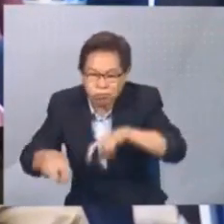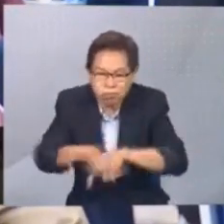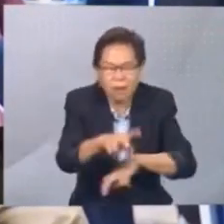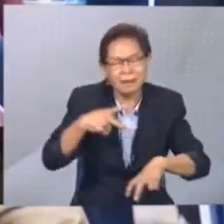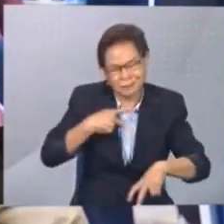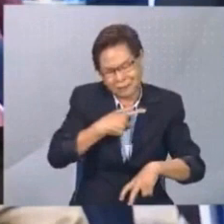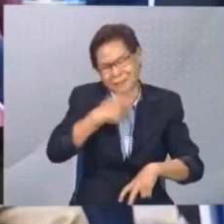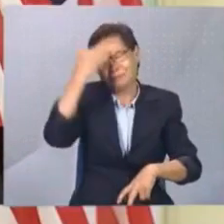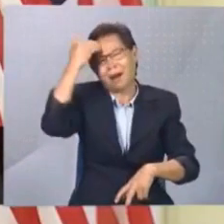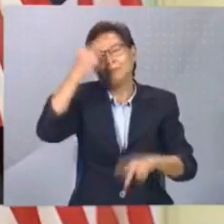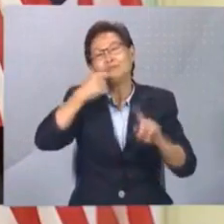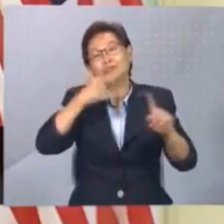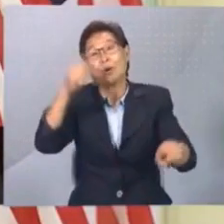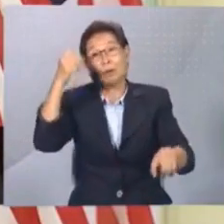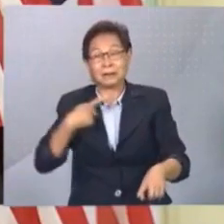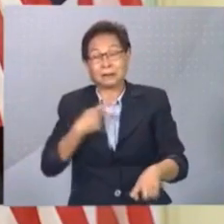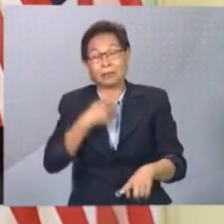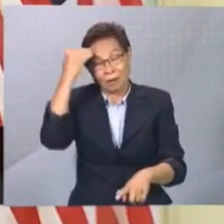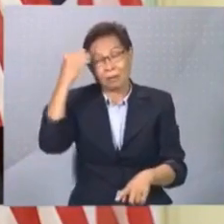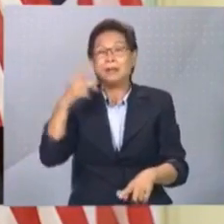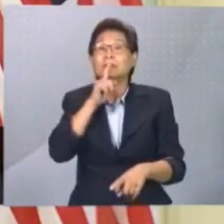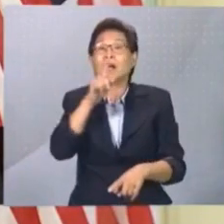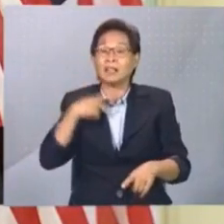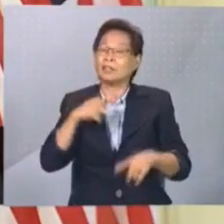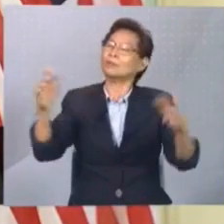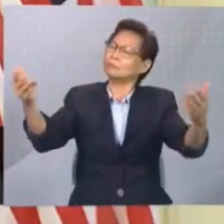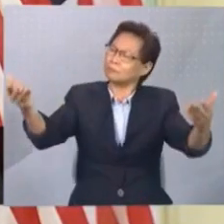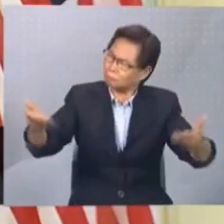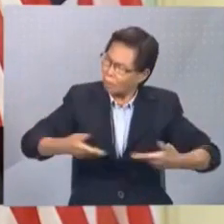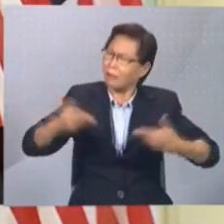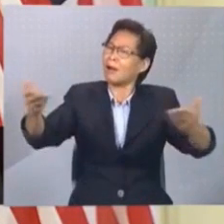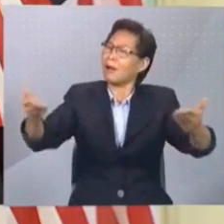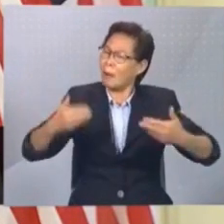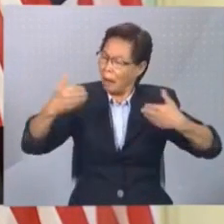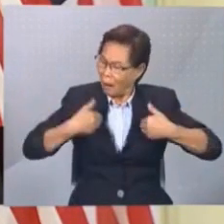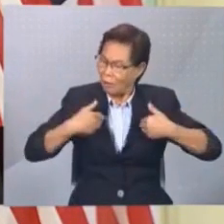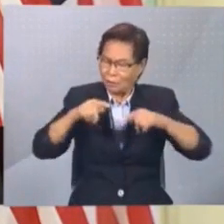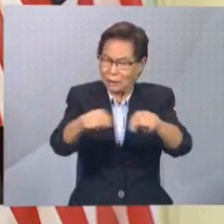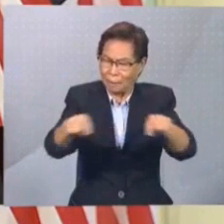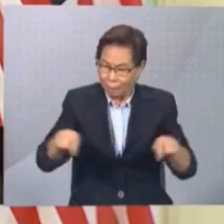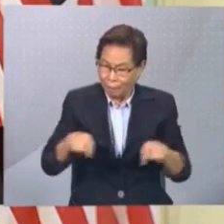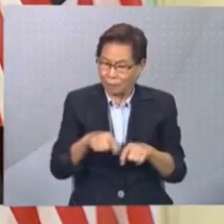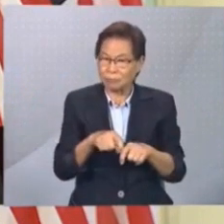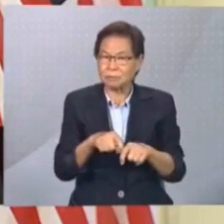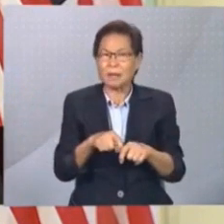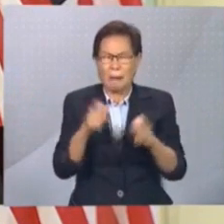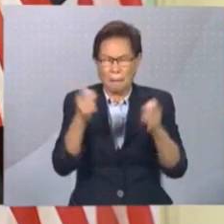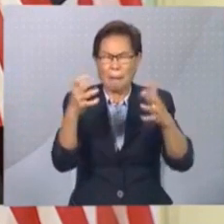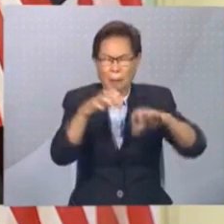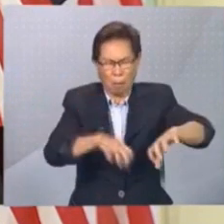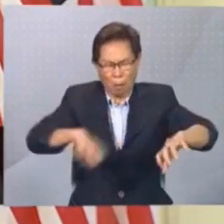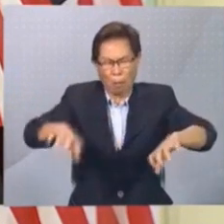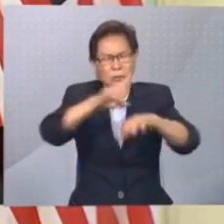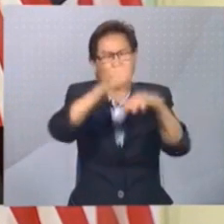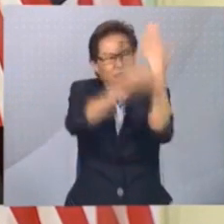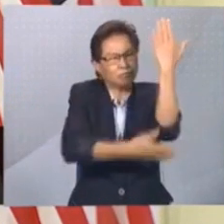Kita faham. Dan kita sebenarnya mengalu-alukan, ya. Ada di kawasan-kawasan tertentu, banyak juga di kawasan di